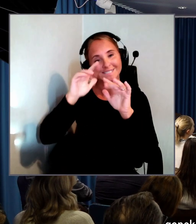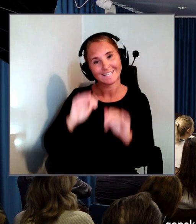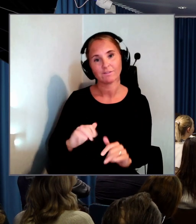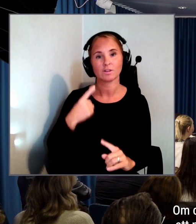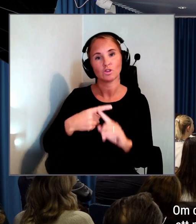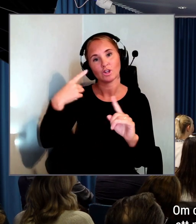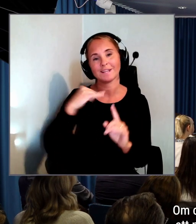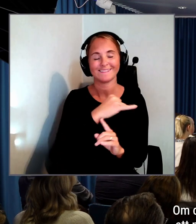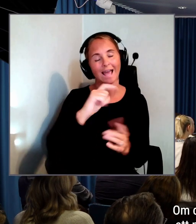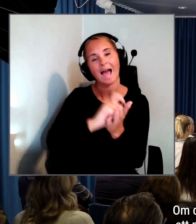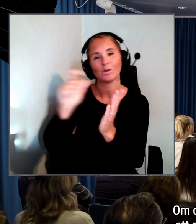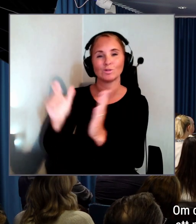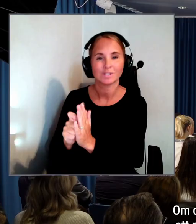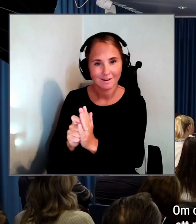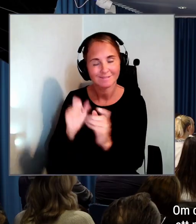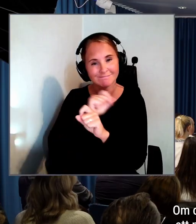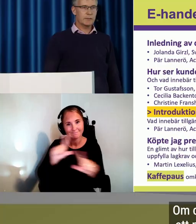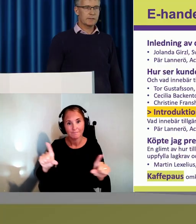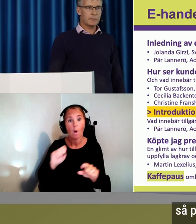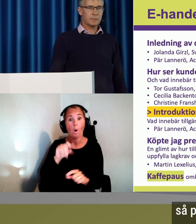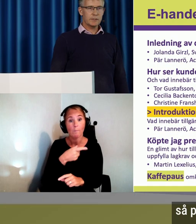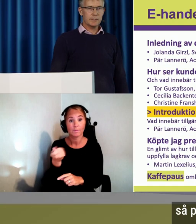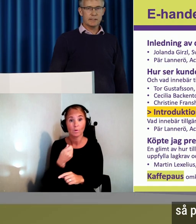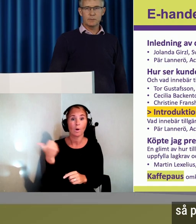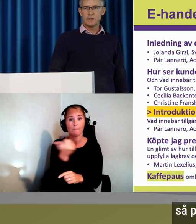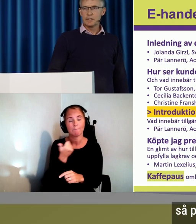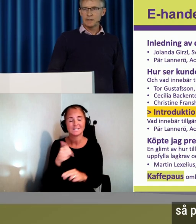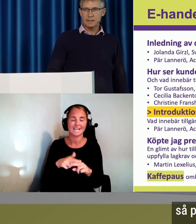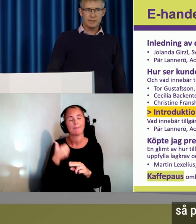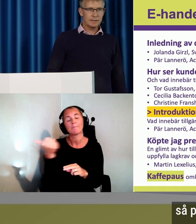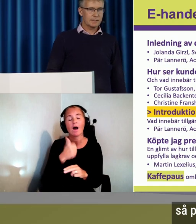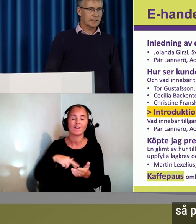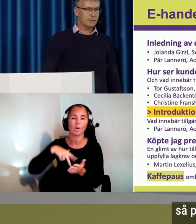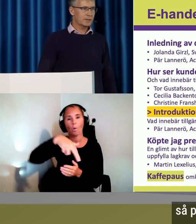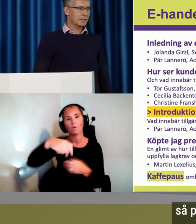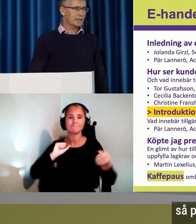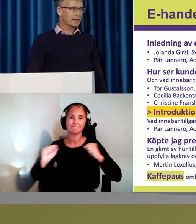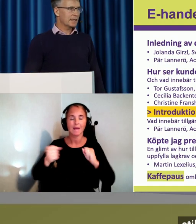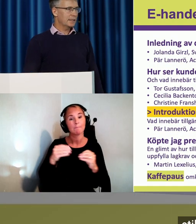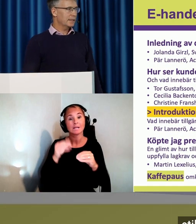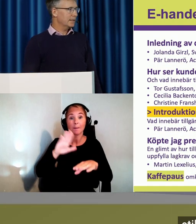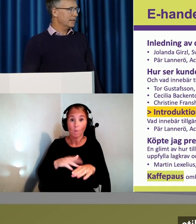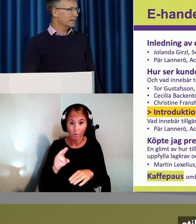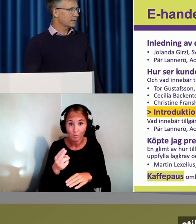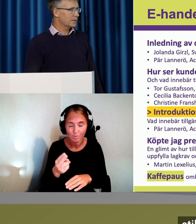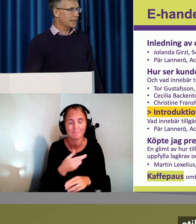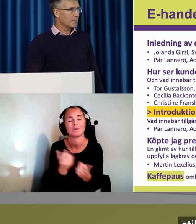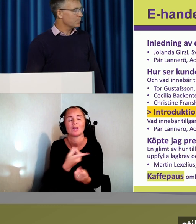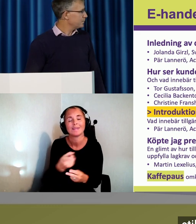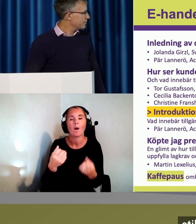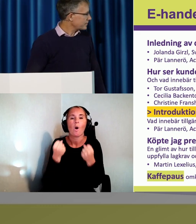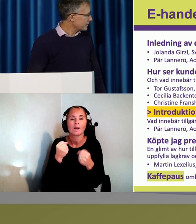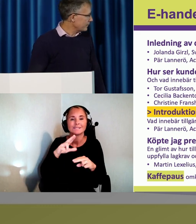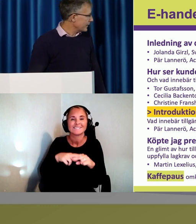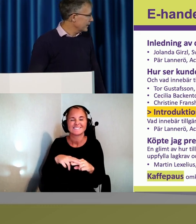annonserna. Om det är någon som känner att ni behöver sträcka på er så passa på att göra det nu så att ni orkar sitta still här en liten stund till.